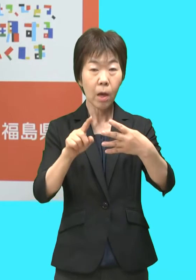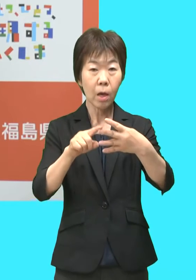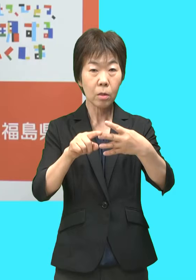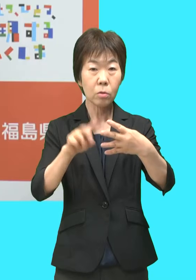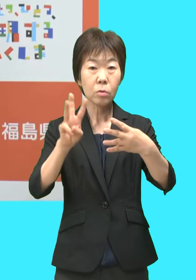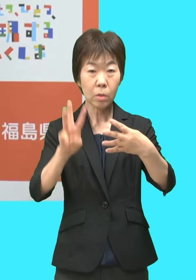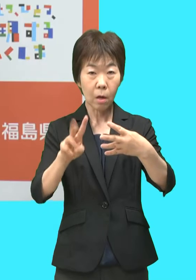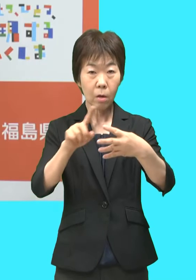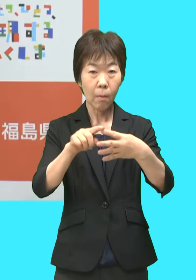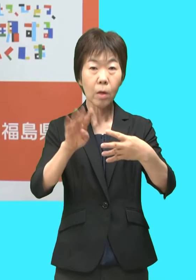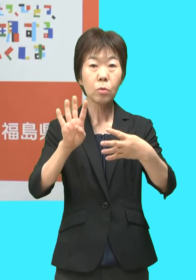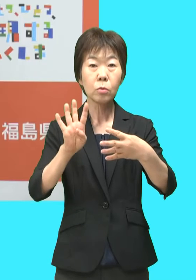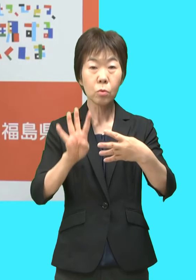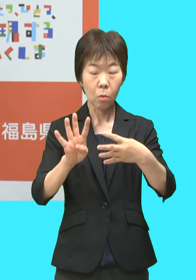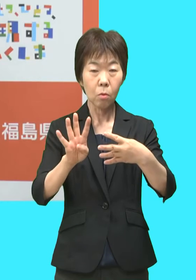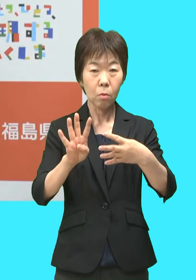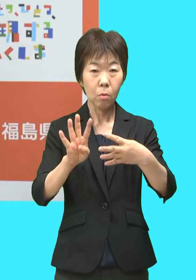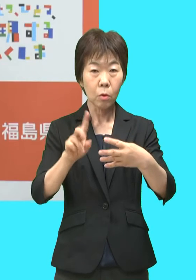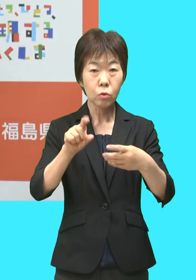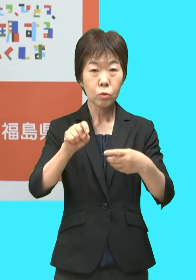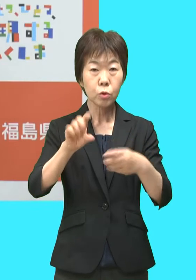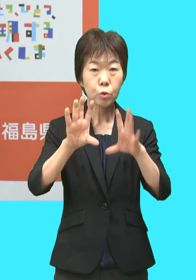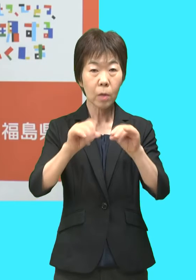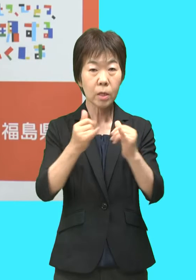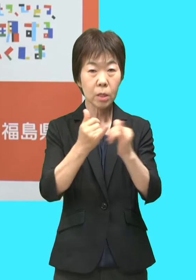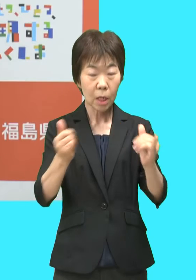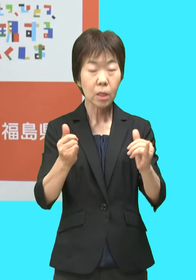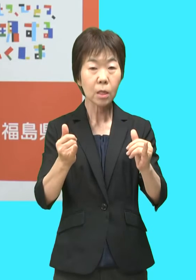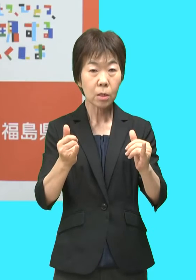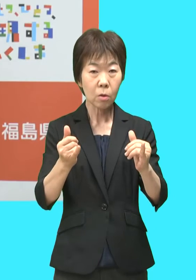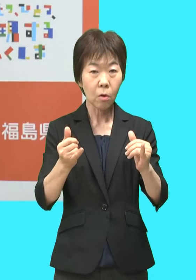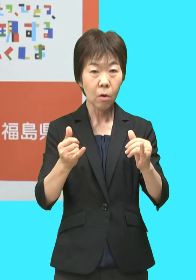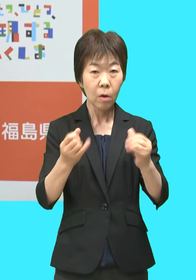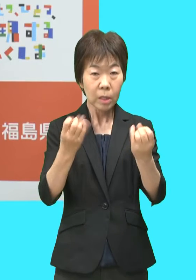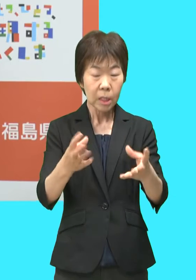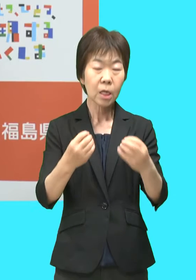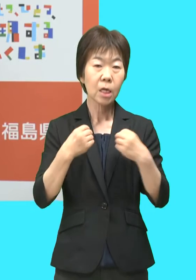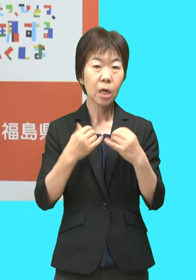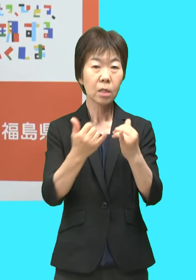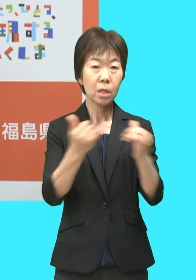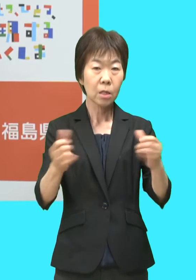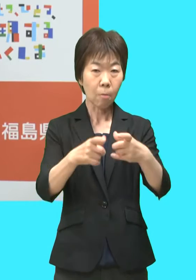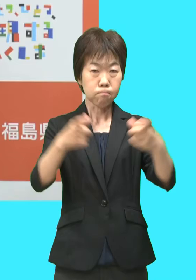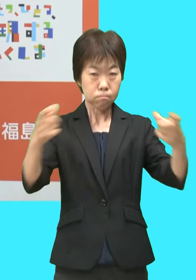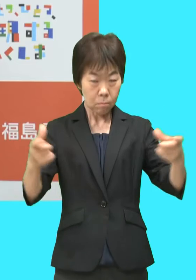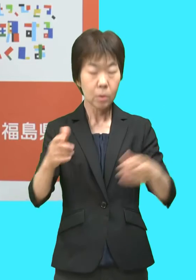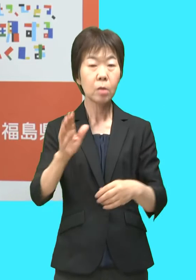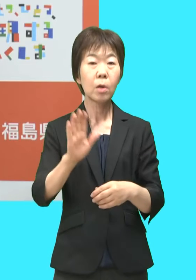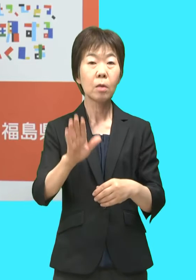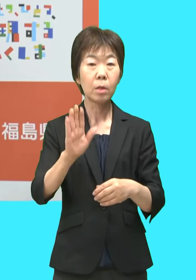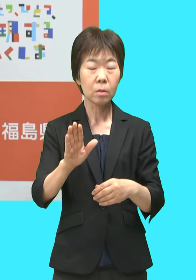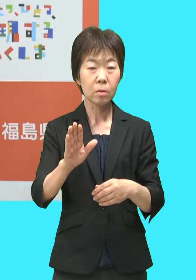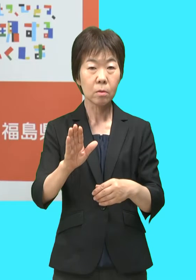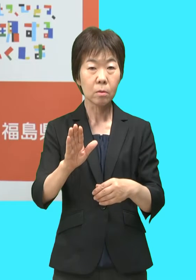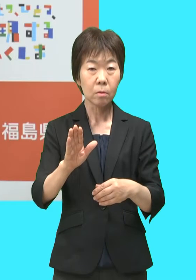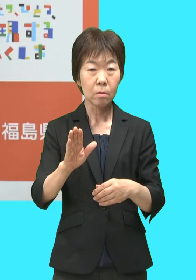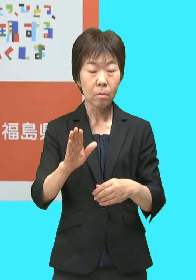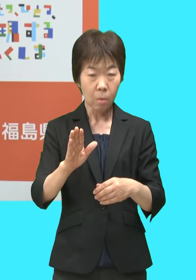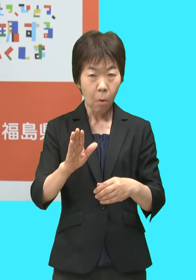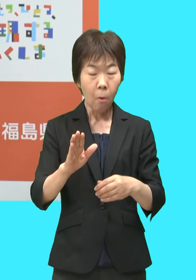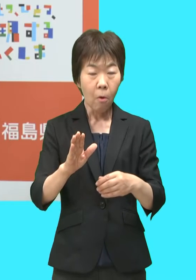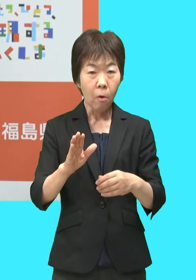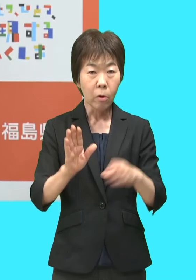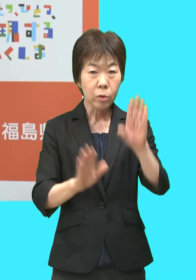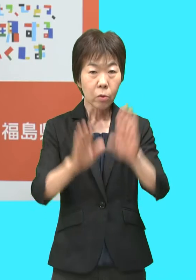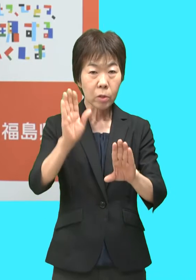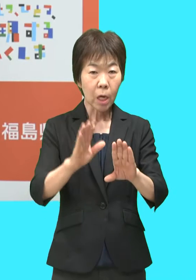という状況にこの10万人あたりの新規陽性者数がなっていることもございますので、やはり常に事態が急変